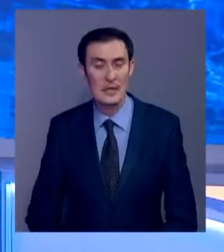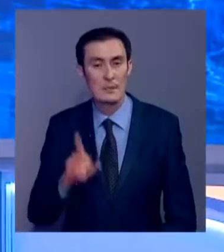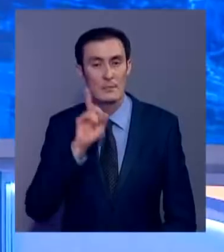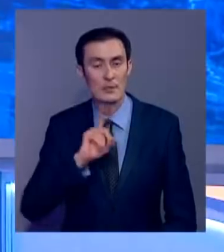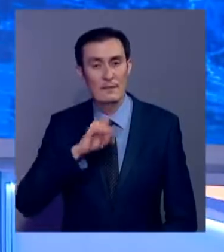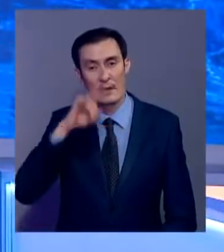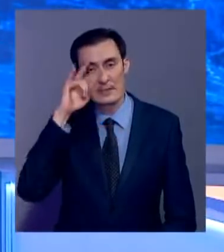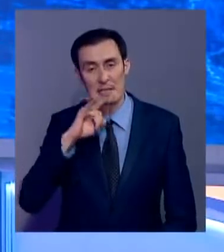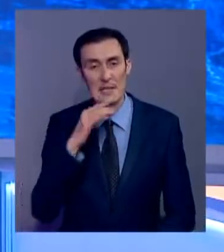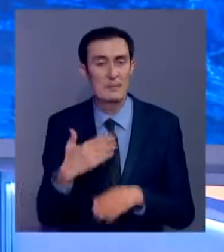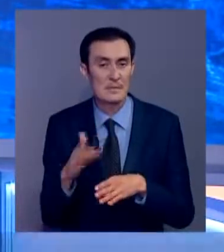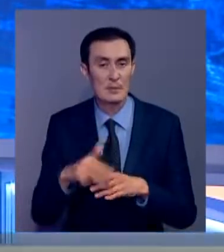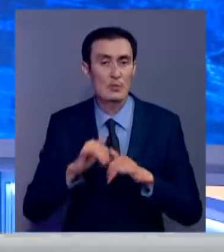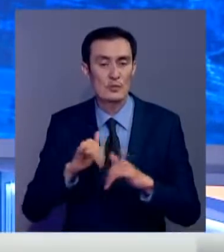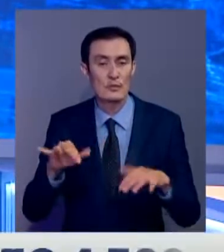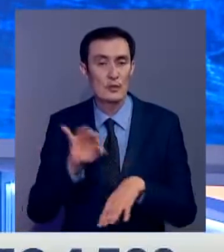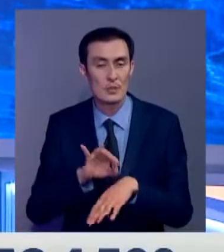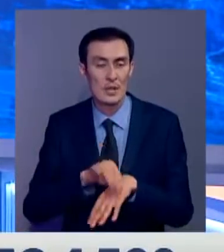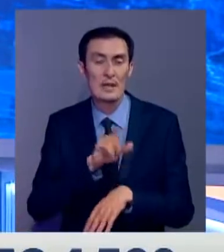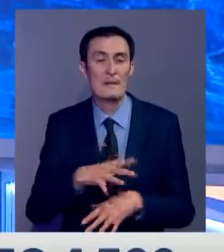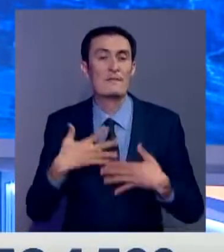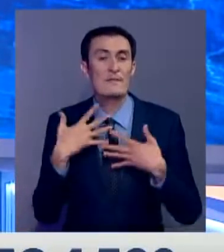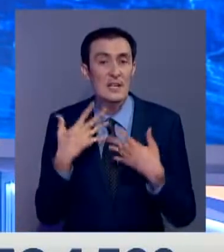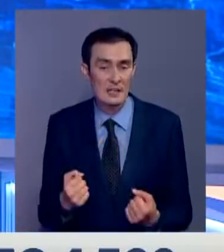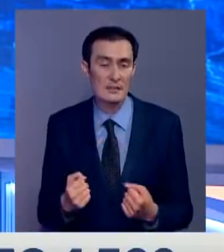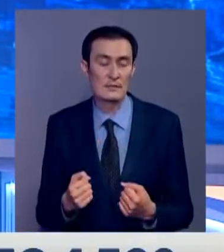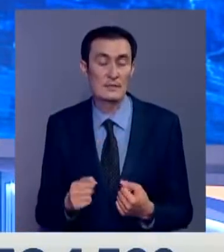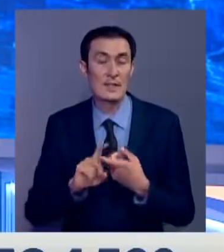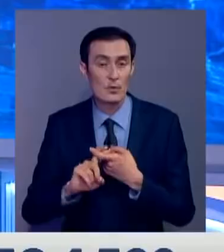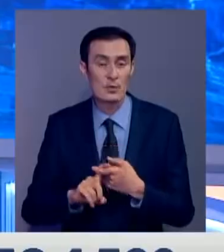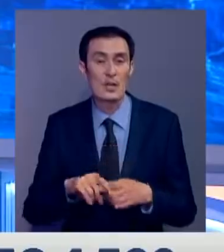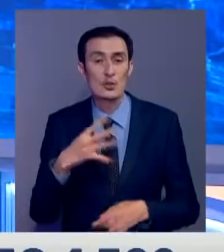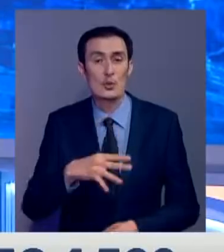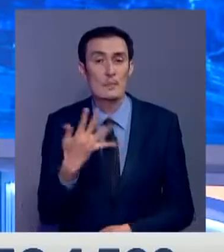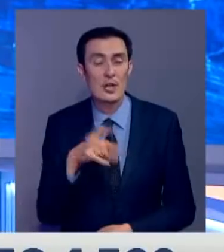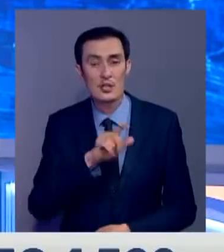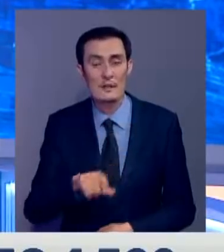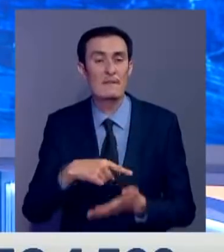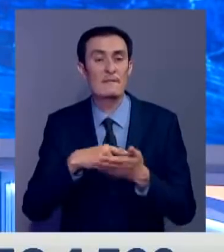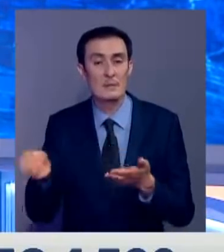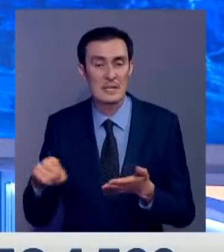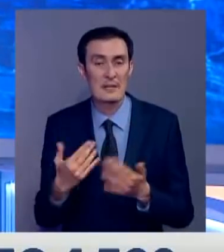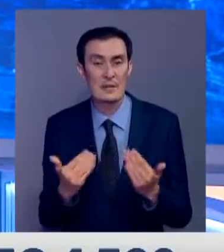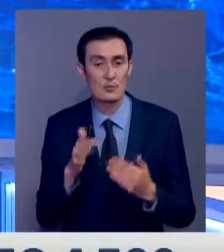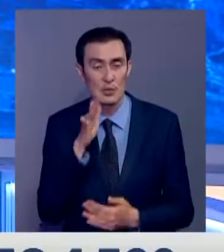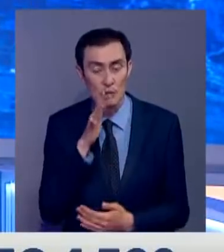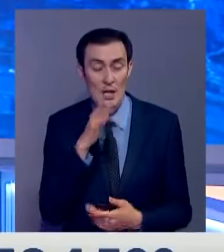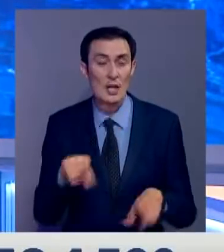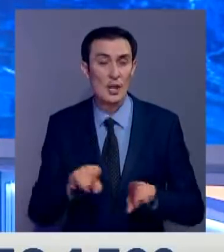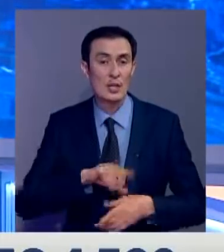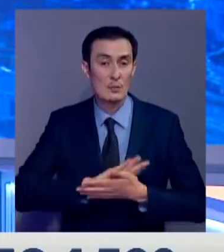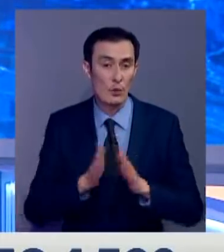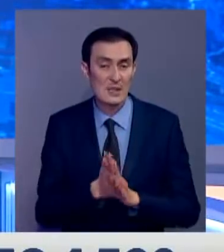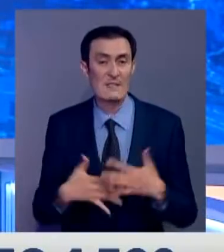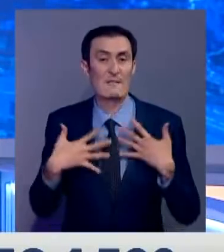Между тем, в Казахстане постепенно растет число людей, поборовших COVID-19. Еще 45 человек выписали к этому часу. Таким